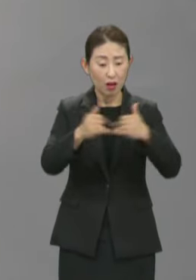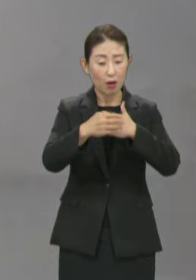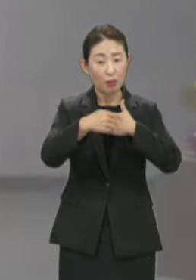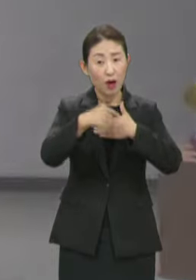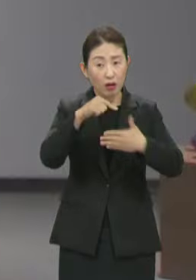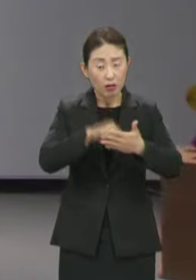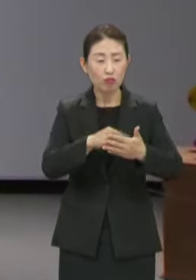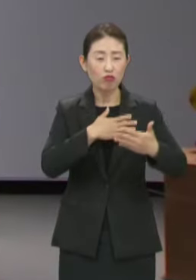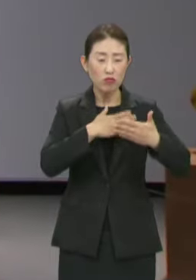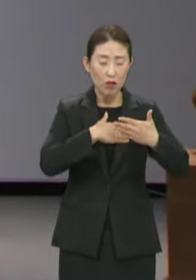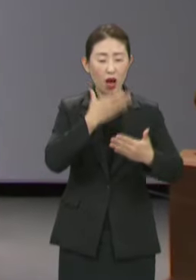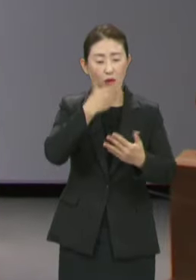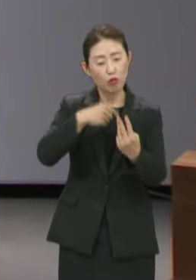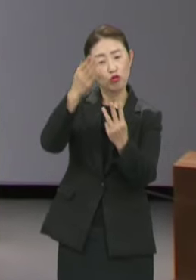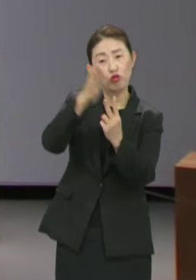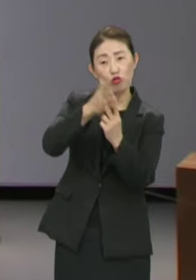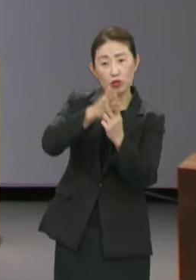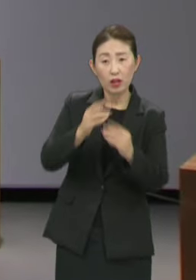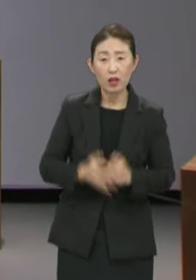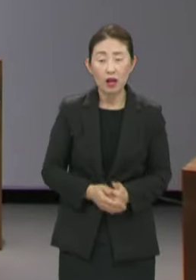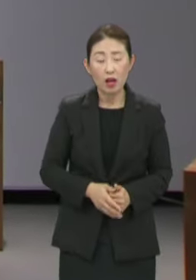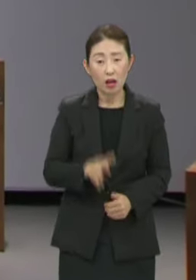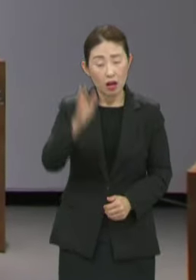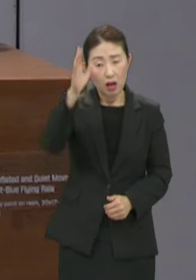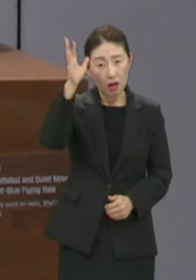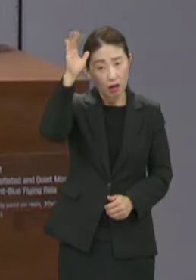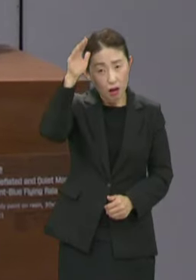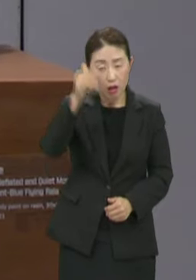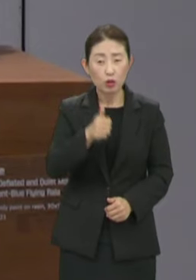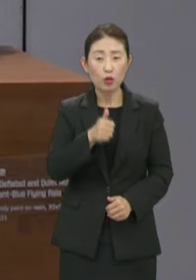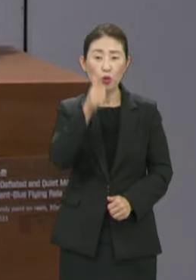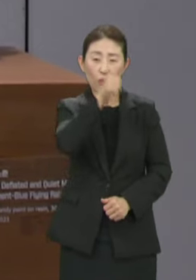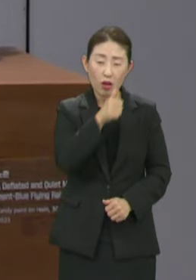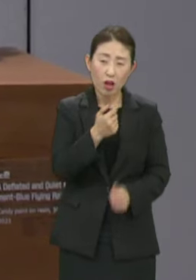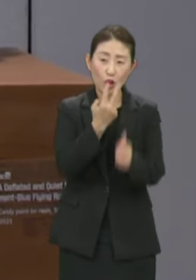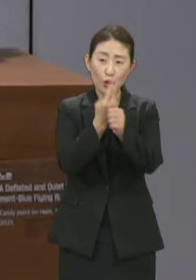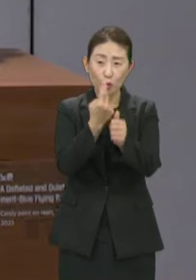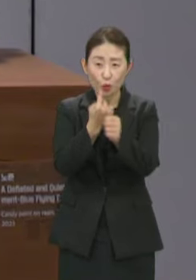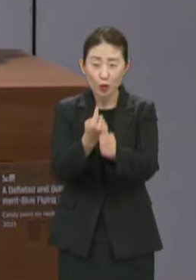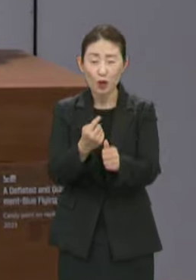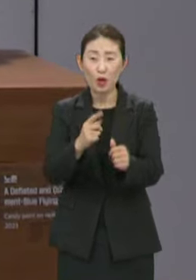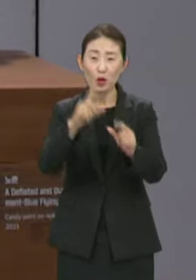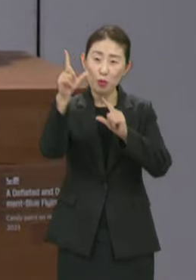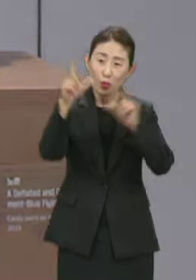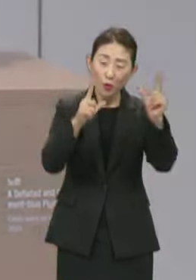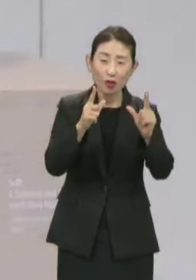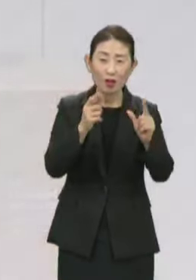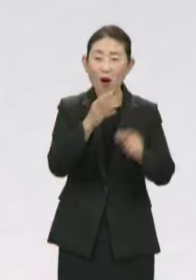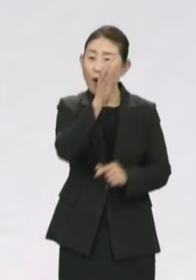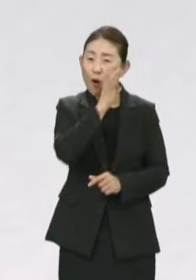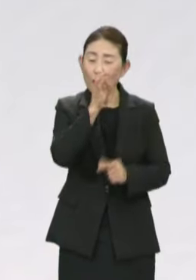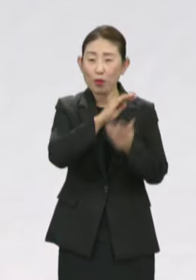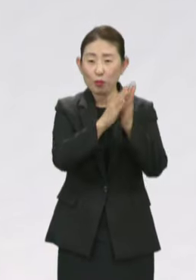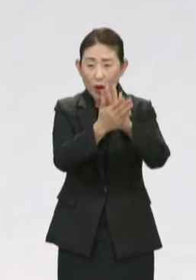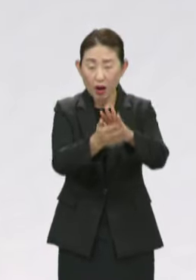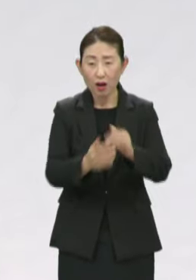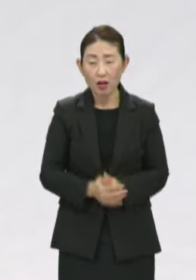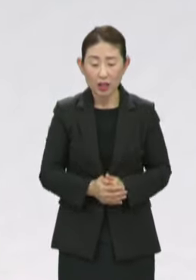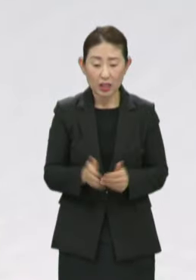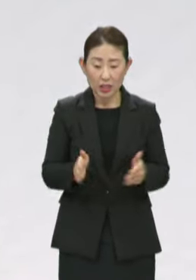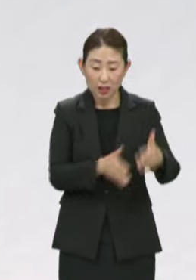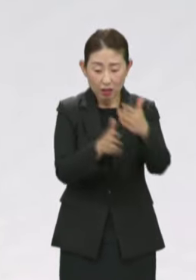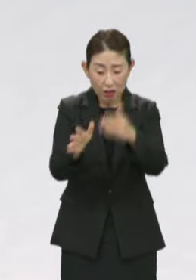느껴집니다. 강아지와 고양이, 토끼 등 다양한 캐릭터들은 알록달록한 사탕처럼 변했고 길에서 보는